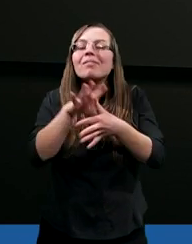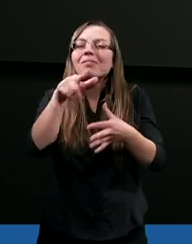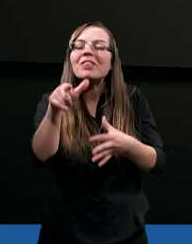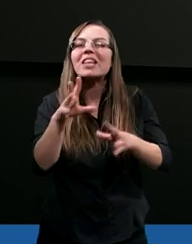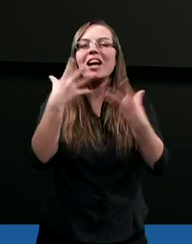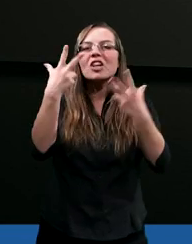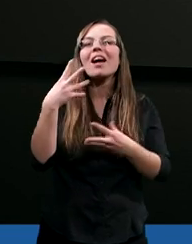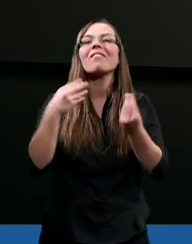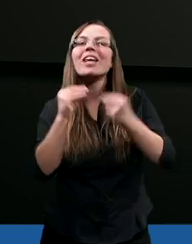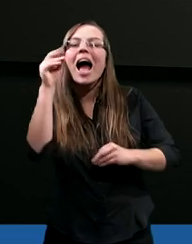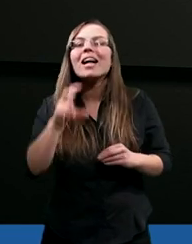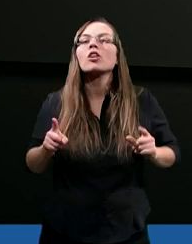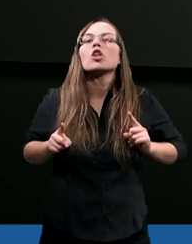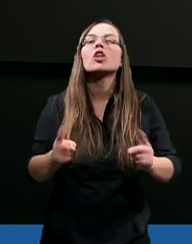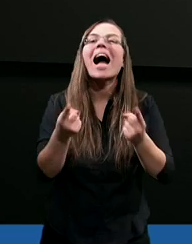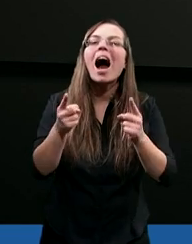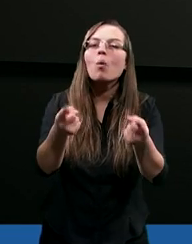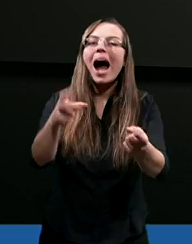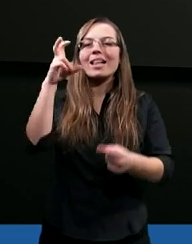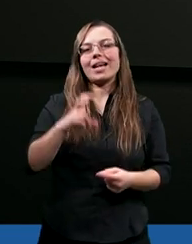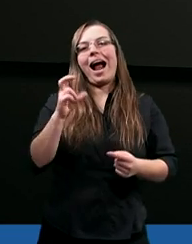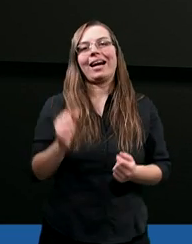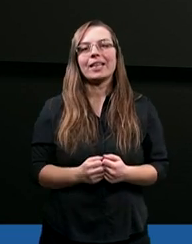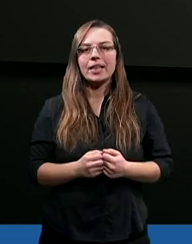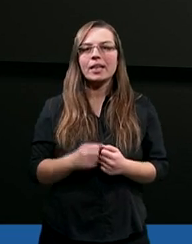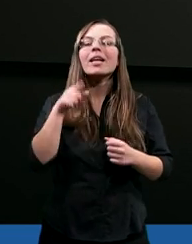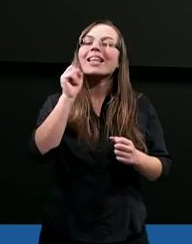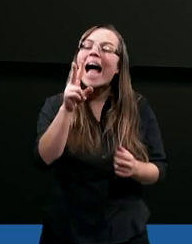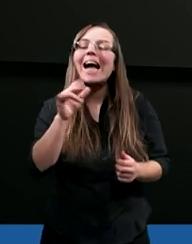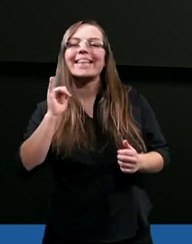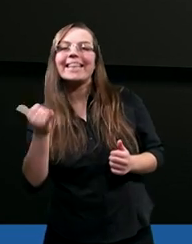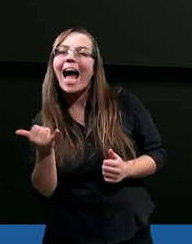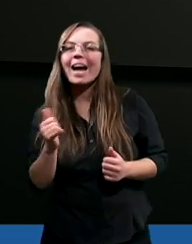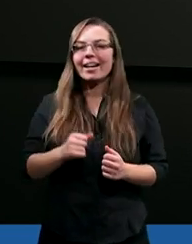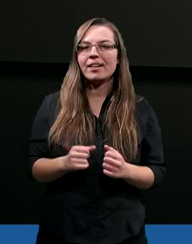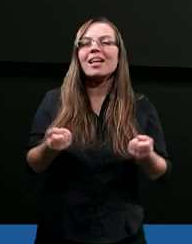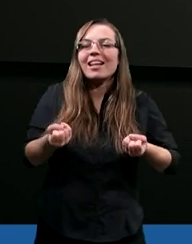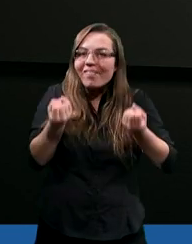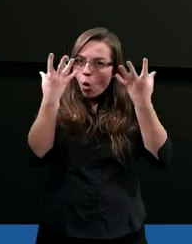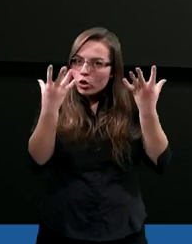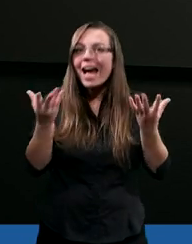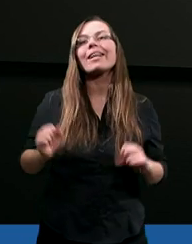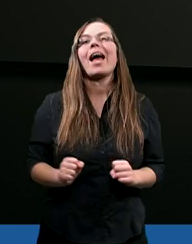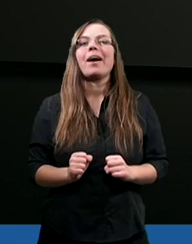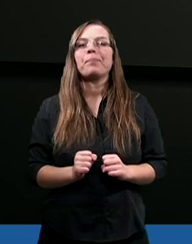działaniach, takich jak stworzenie,